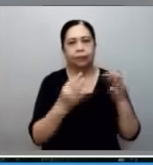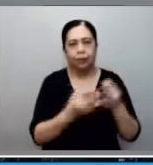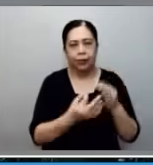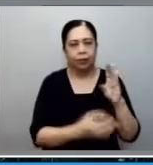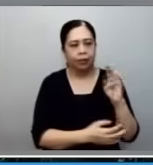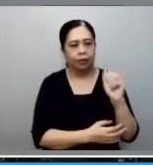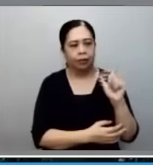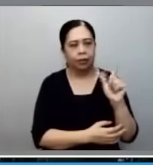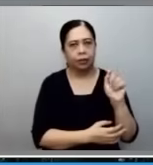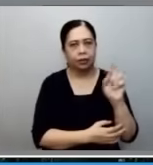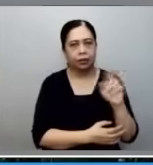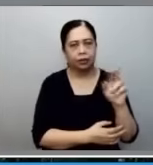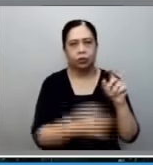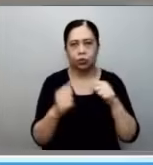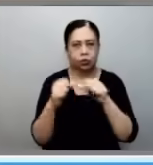ang kaso.